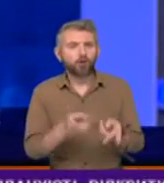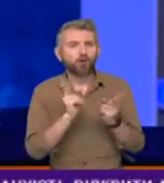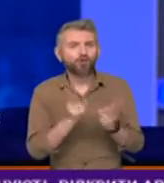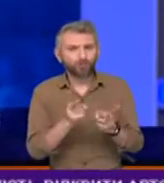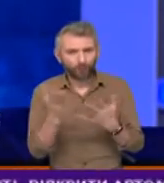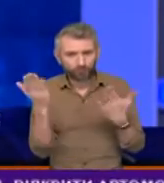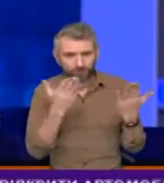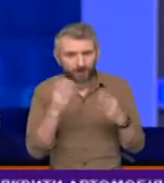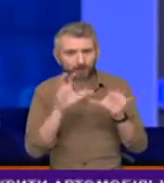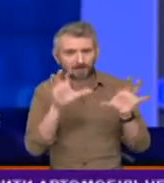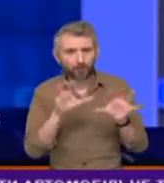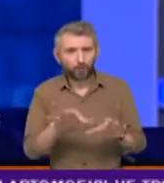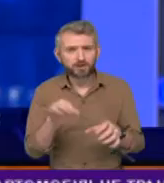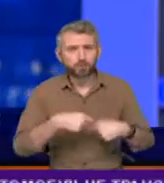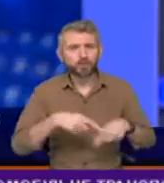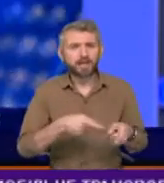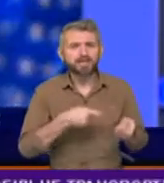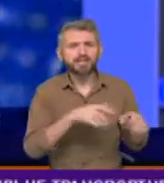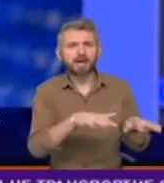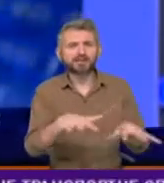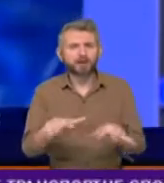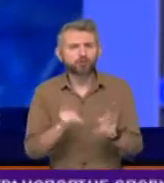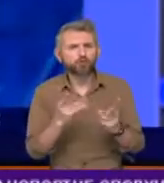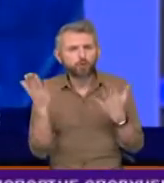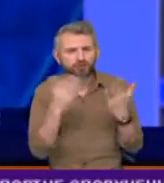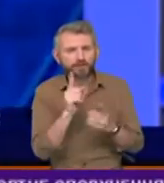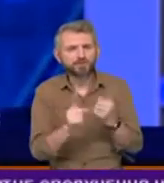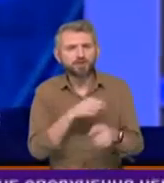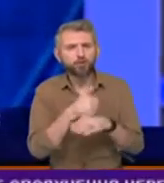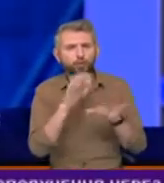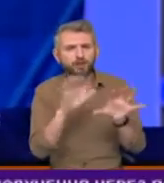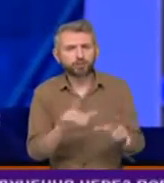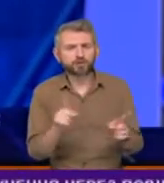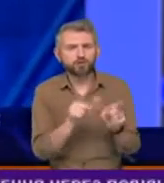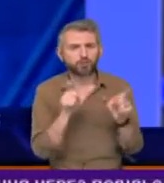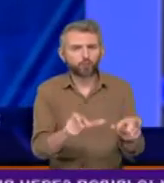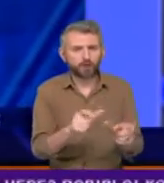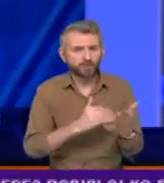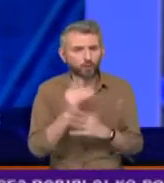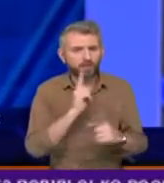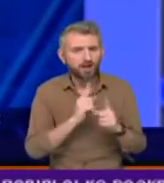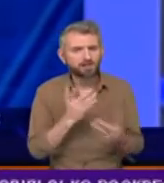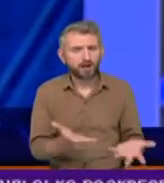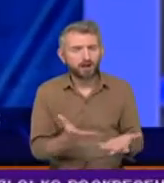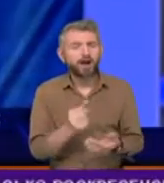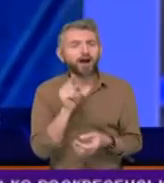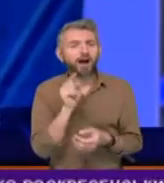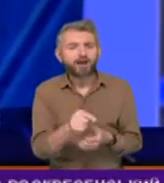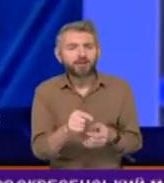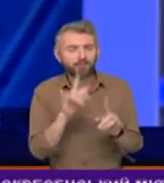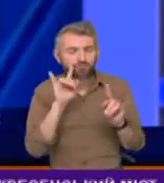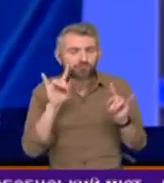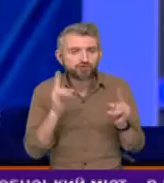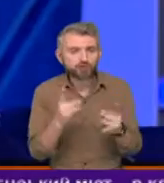Хтось читав закони про децентралізацію, хтось читав ті зміни до Конституції, які заблокували, на жаль, Верховна Рада. А там